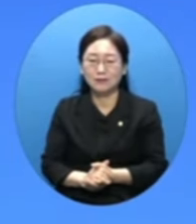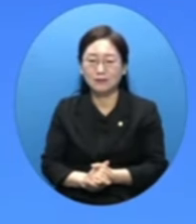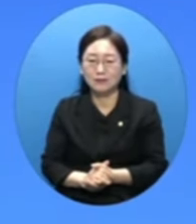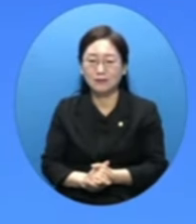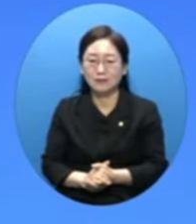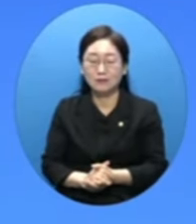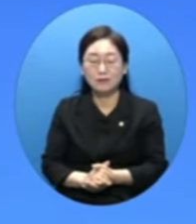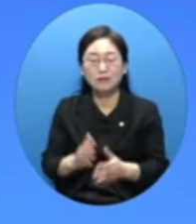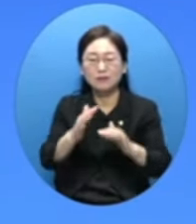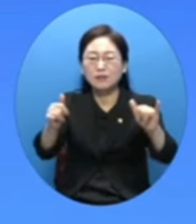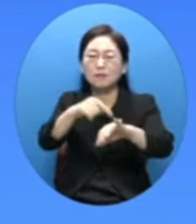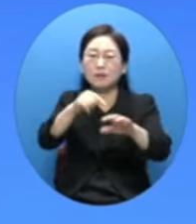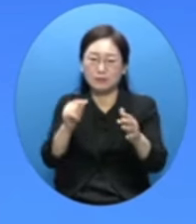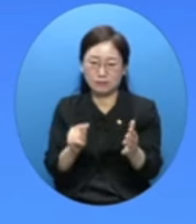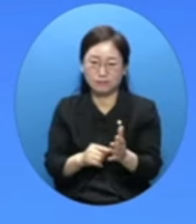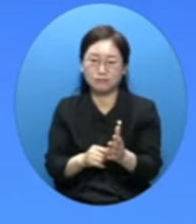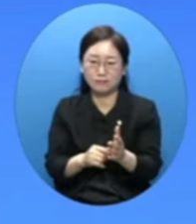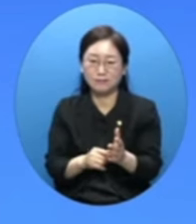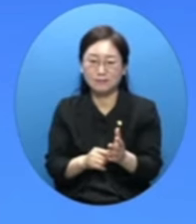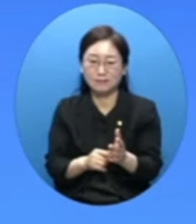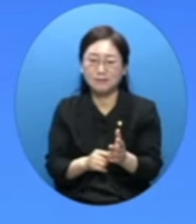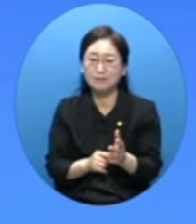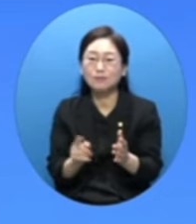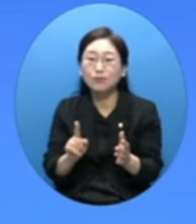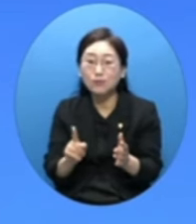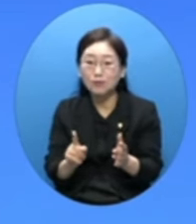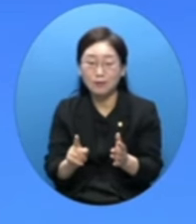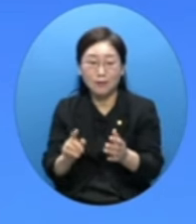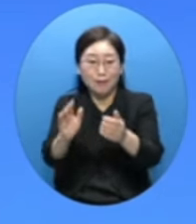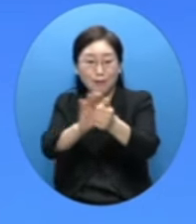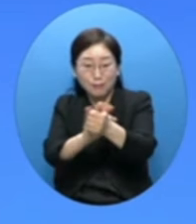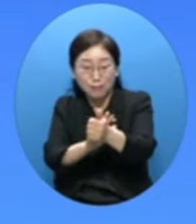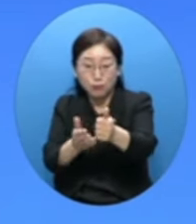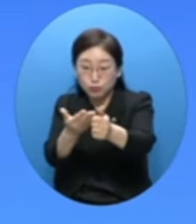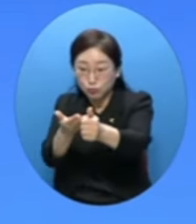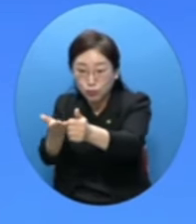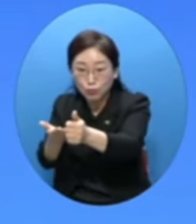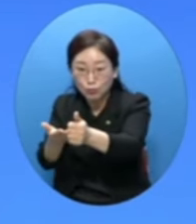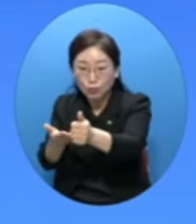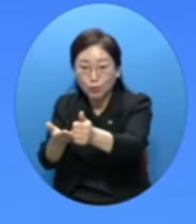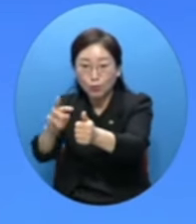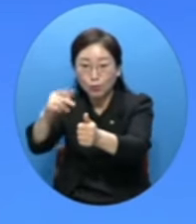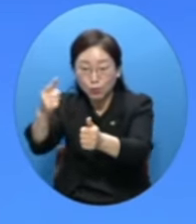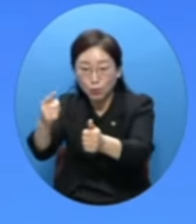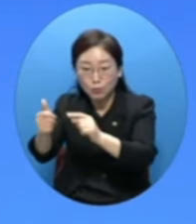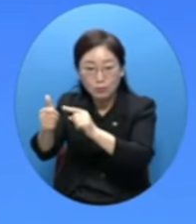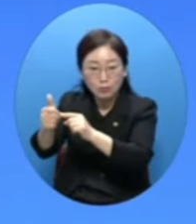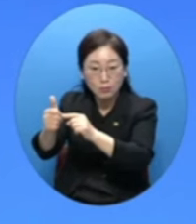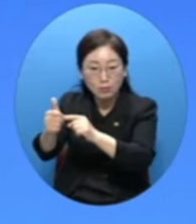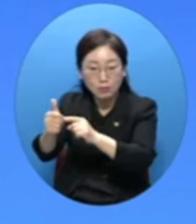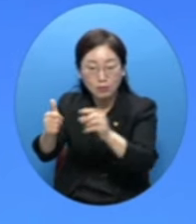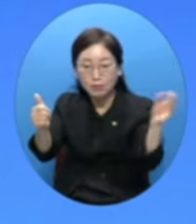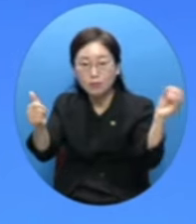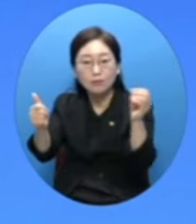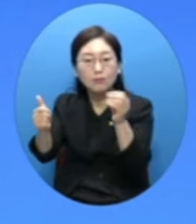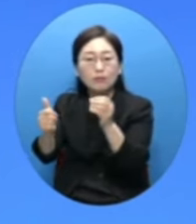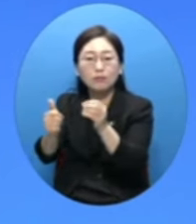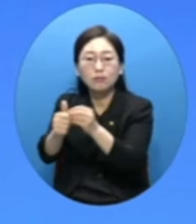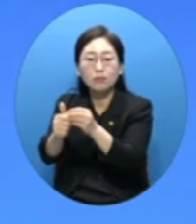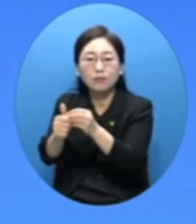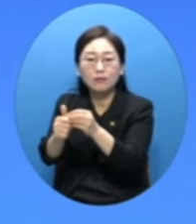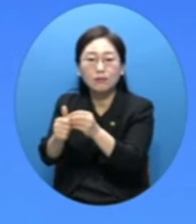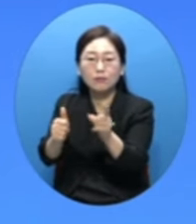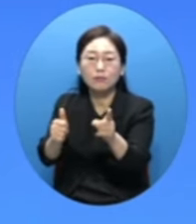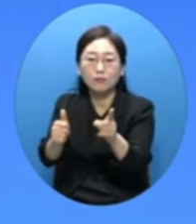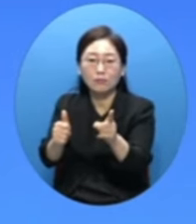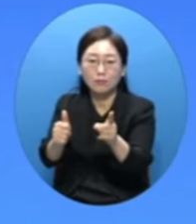근데 사람의 마음은 그렇게 잘해 두던 사람이 감옥에 들어가면 같이 기도해